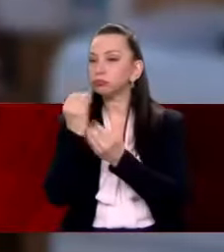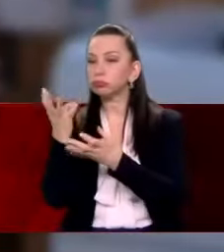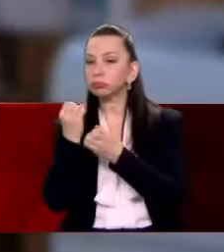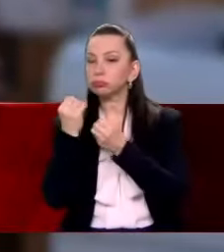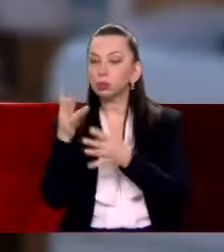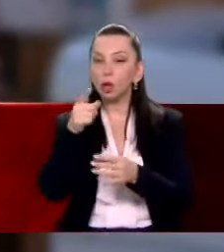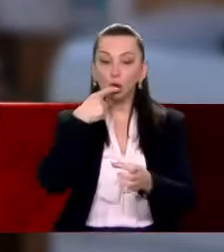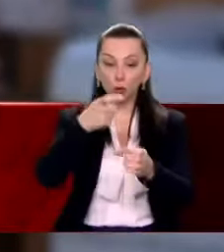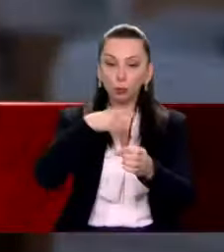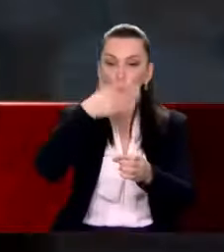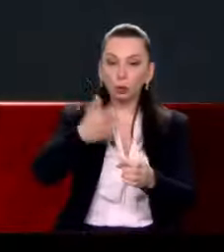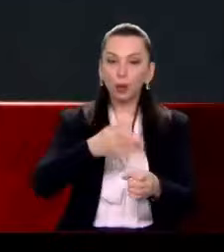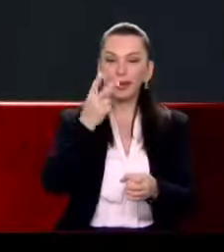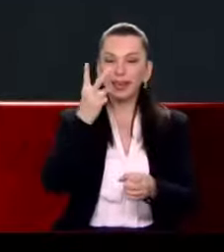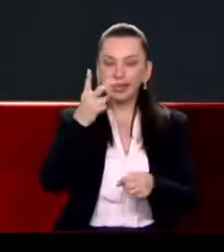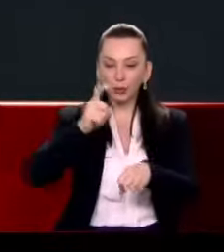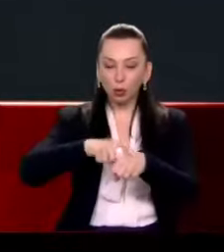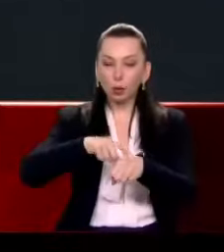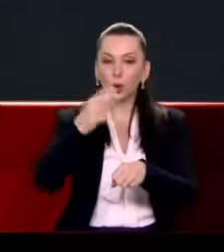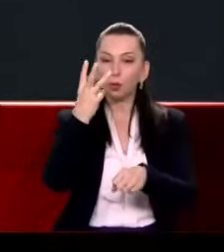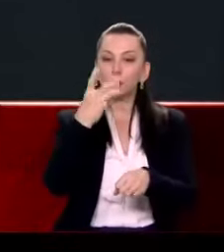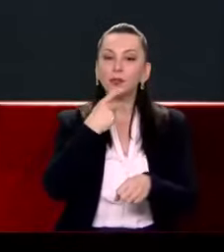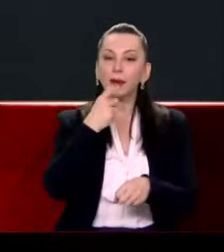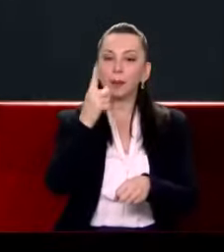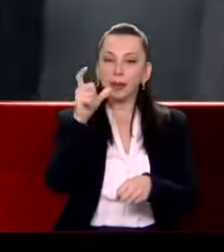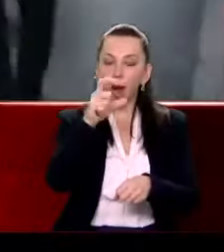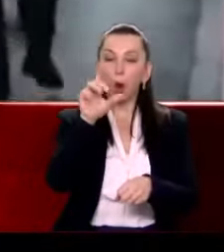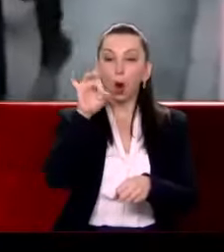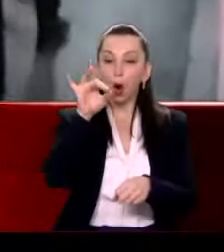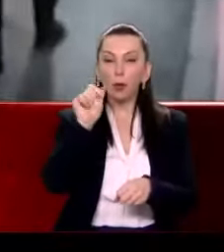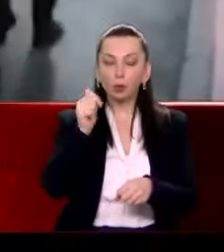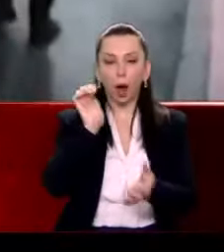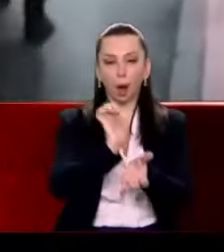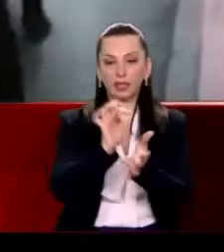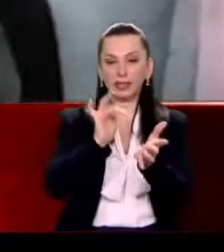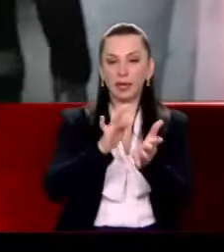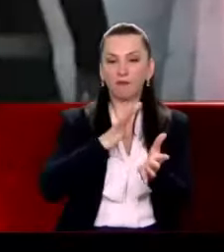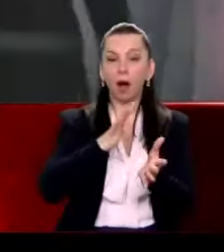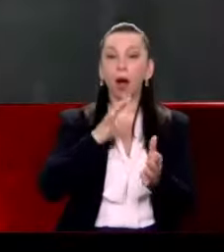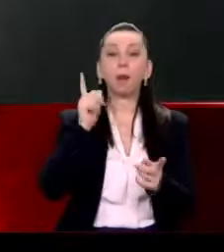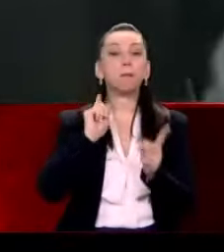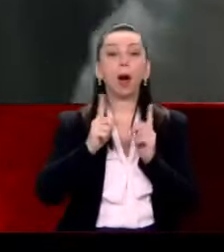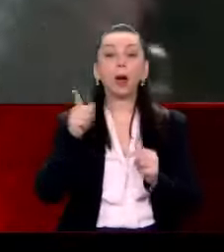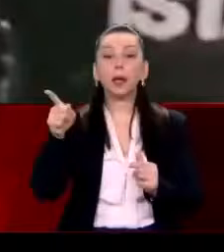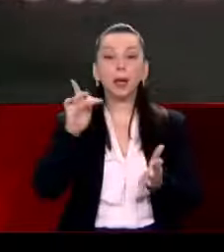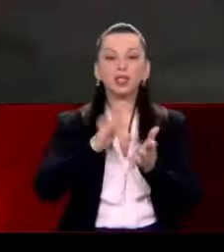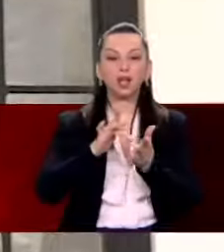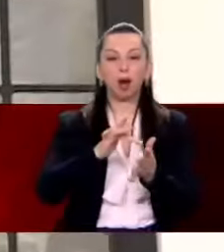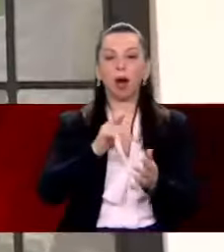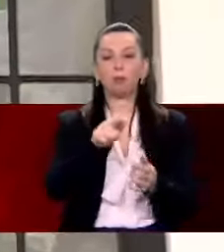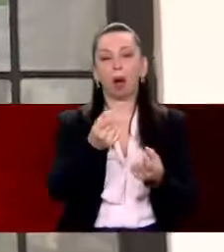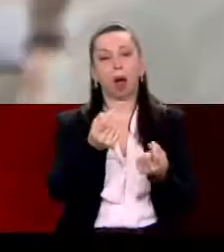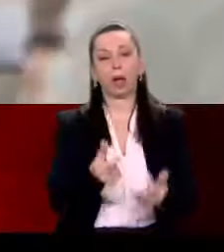Başlatılan soruşturma sonrası iki köstebeğe 3 yıl 1 ay 15'er gün hapis cezası çıksa da Bölge Adliye Mahkemesi cezayı az